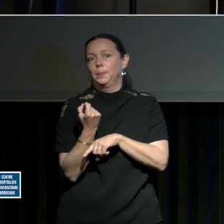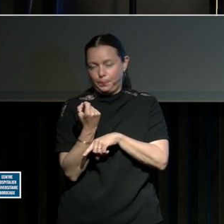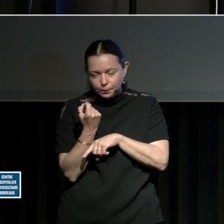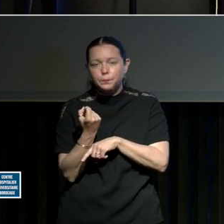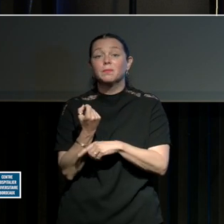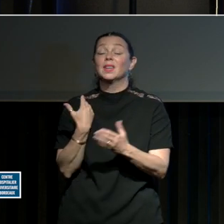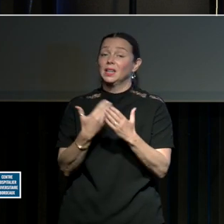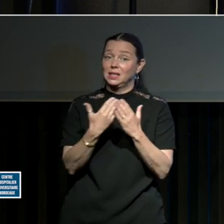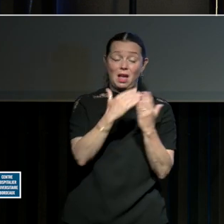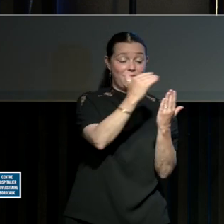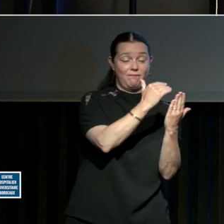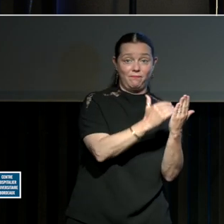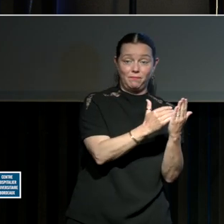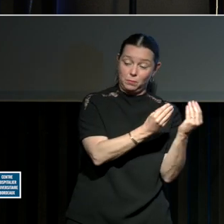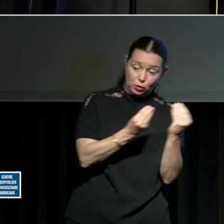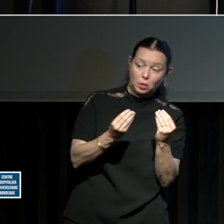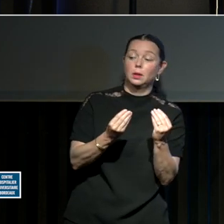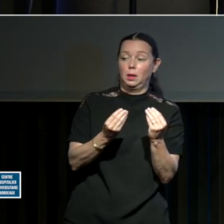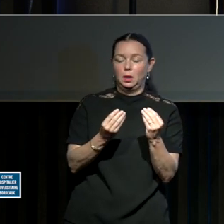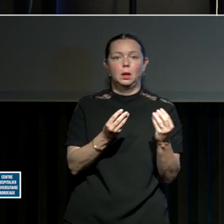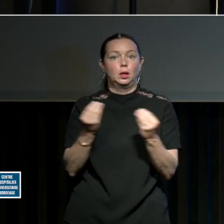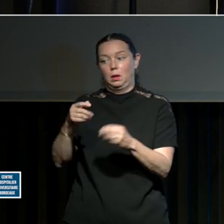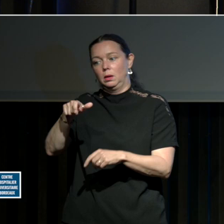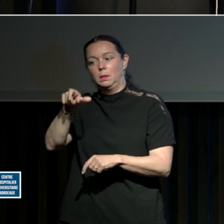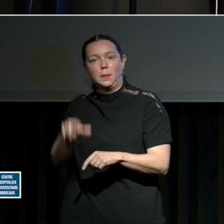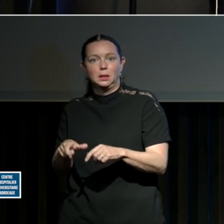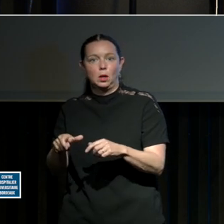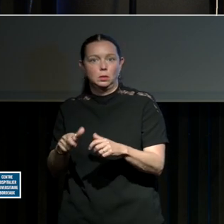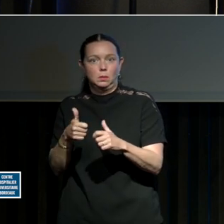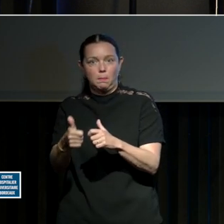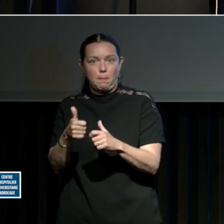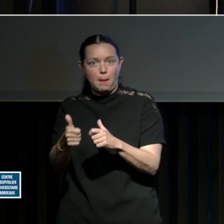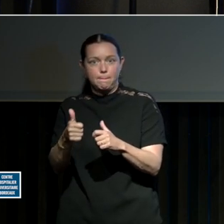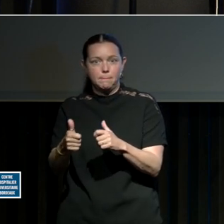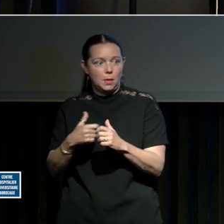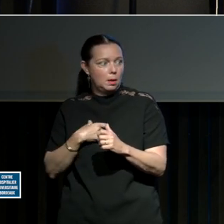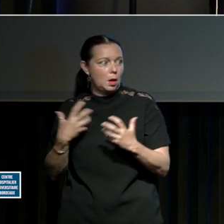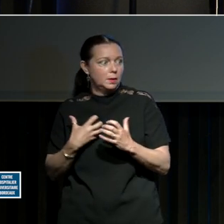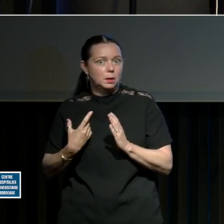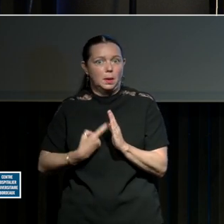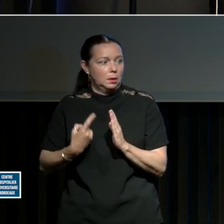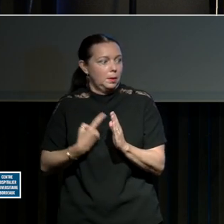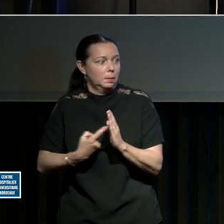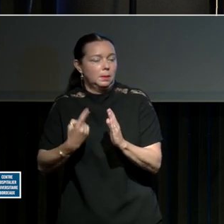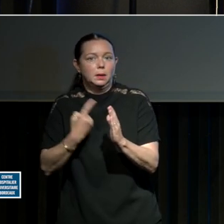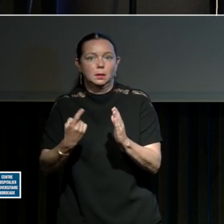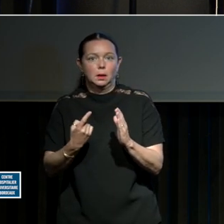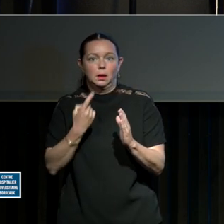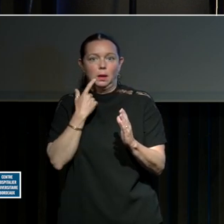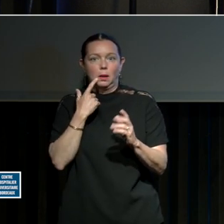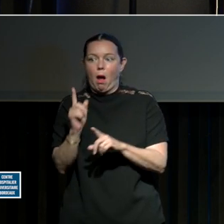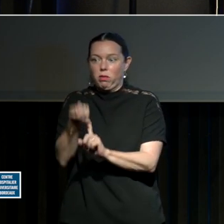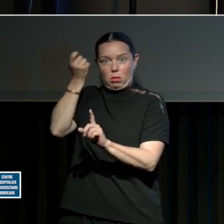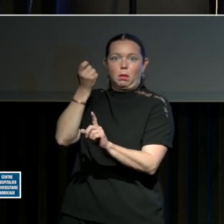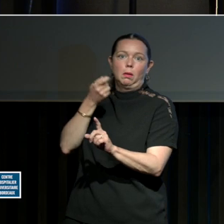éléments vont participer à renforcer et structurer la répétition du comportement et en fait à accrocher